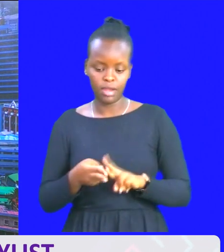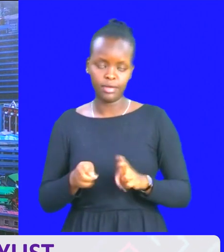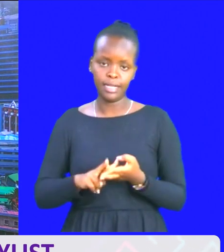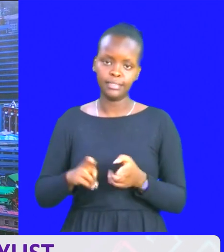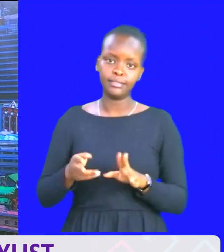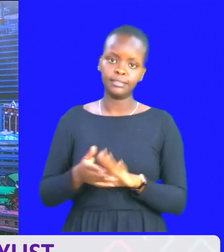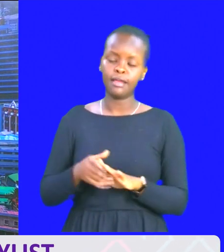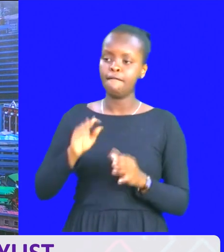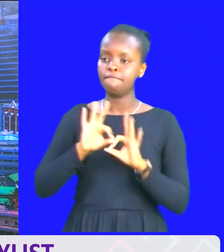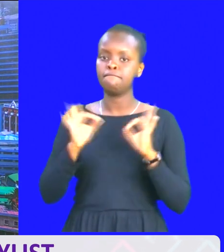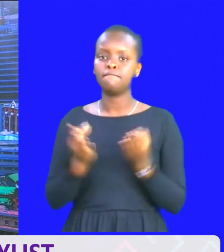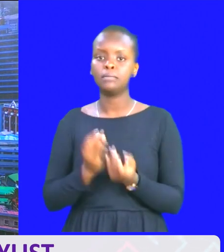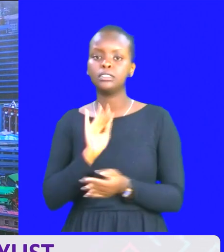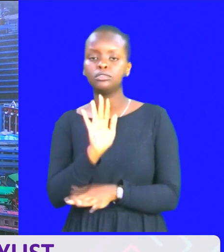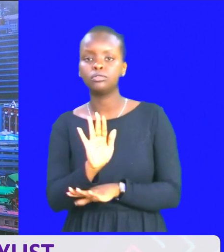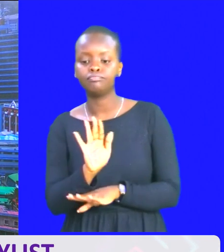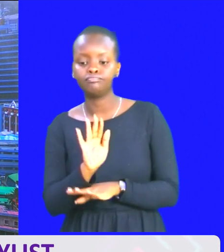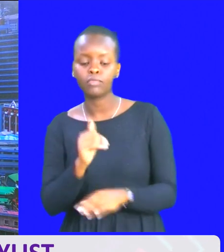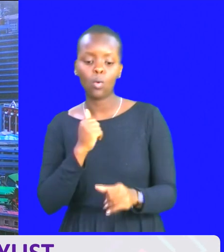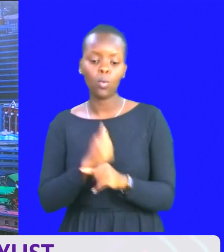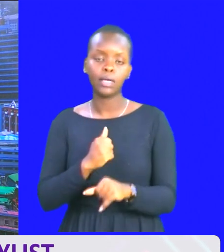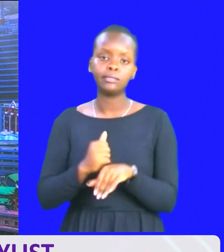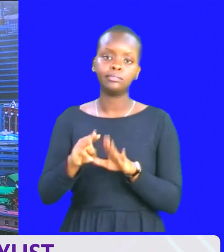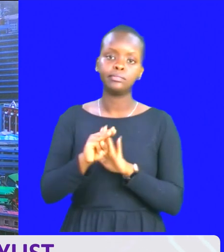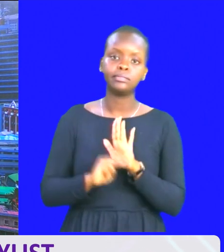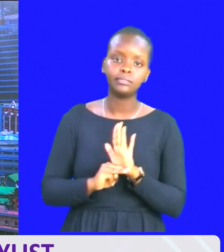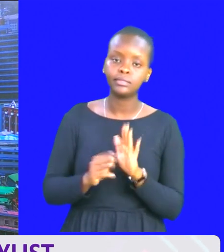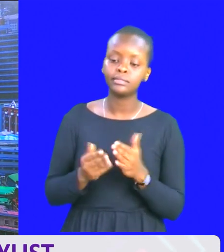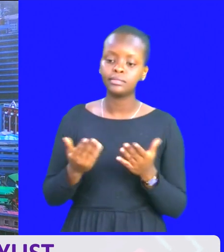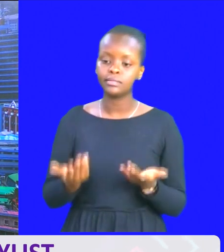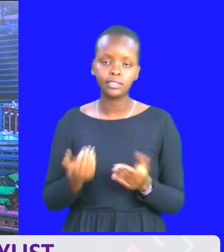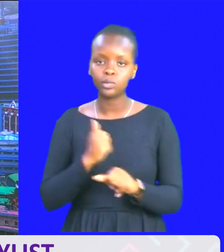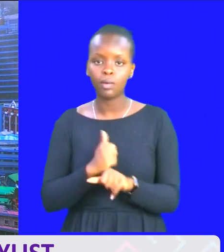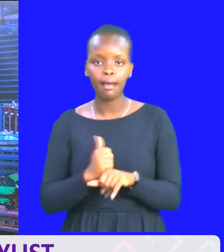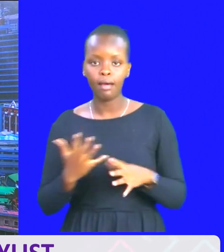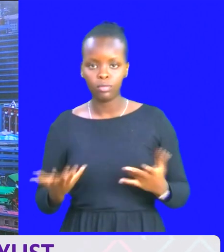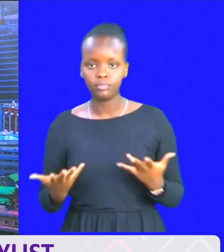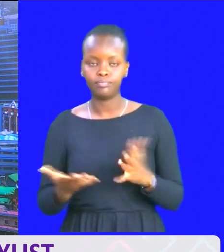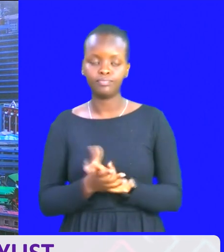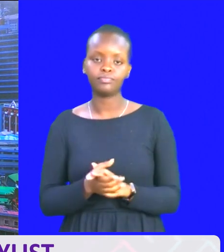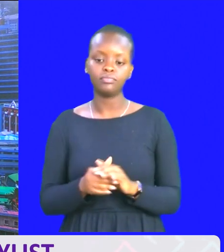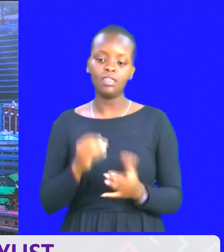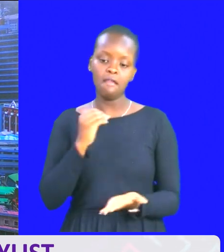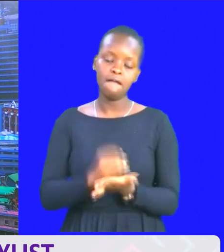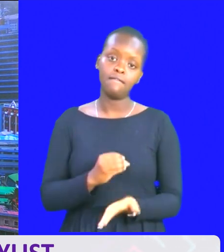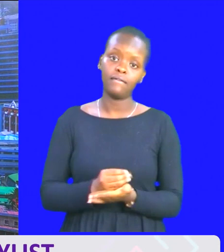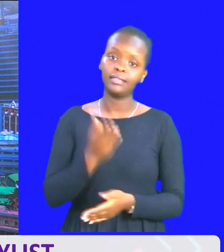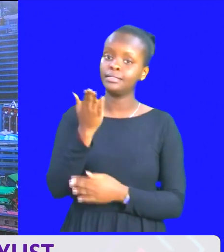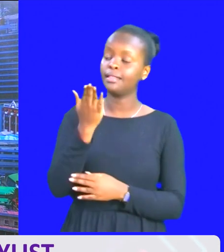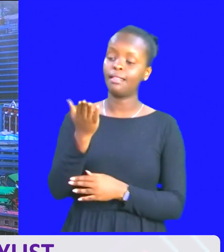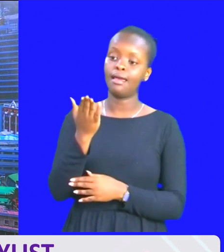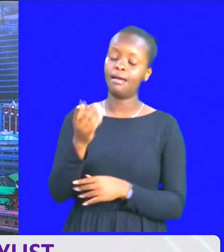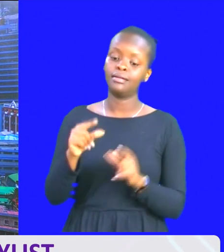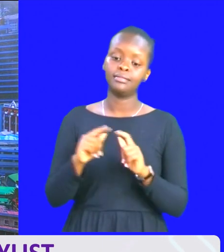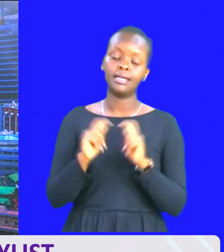It affects pale at your workplace how you're working with your, you know, with your workmates, how you contribute. Because pale utapale kwa ofisi lazima kuwe team player. Bado